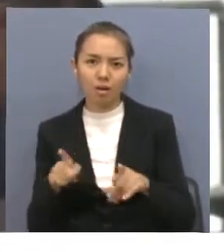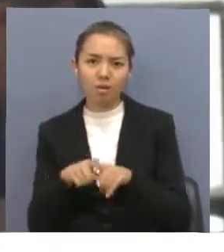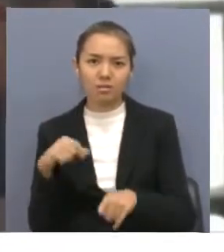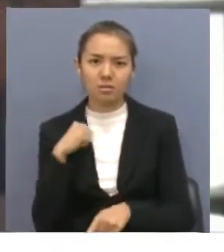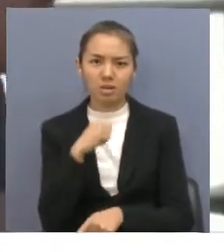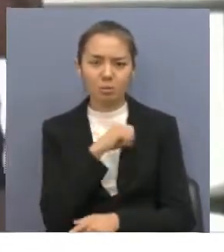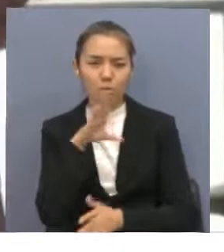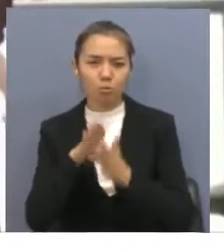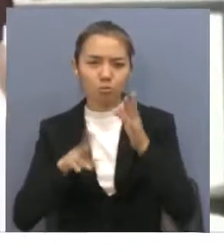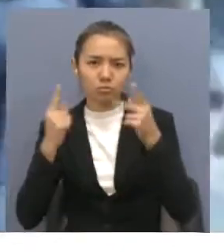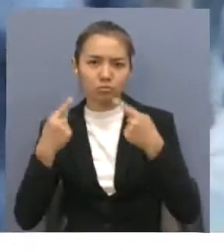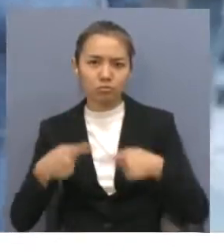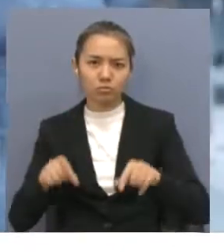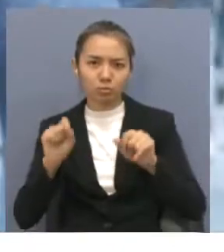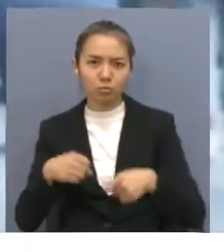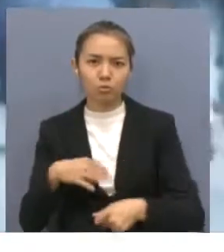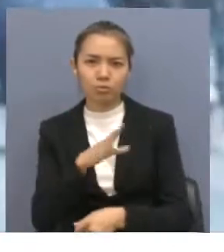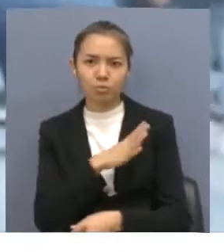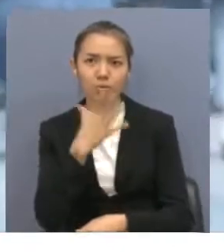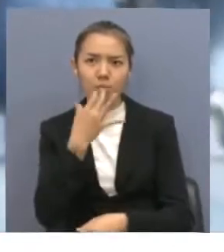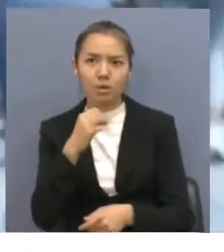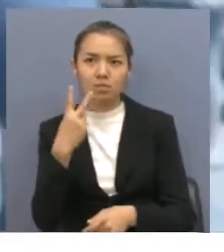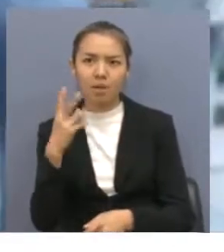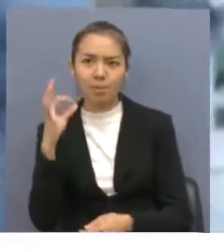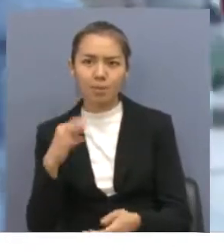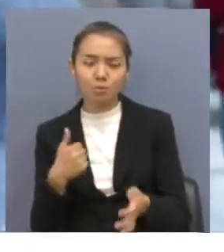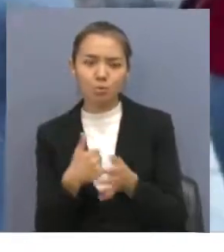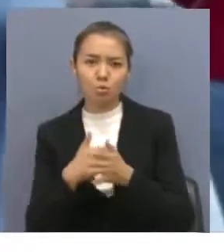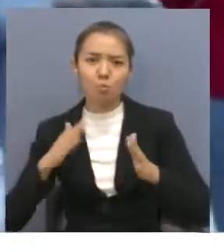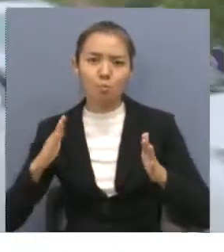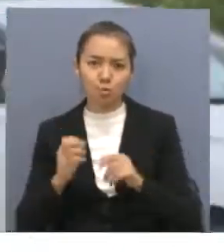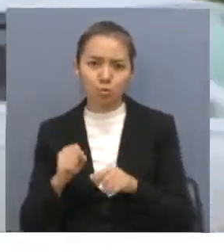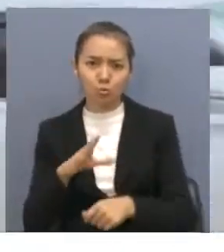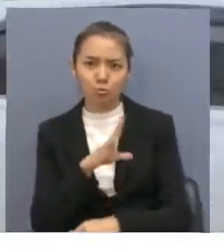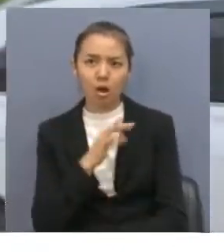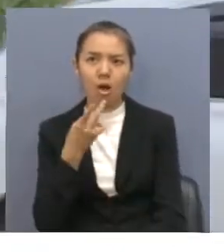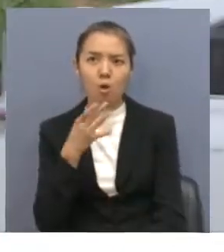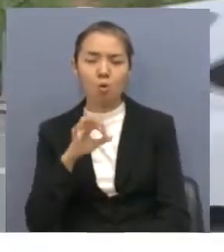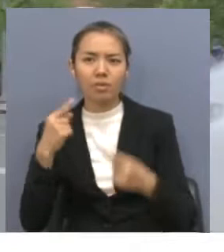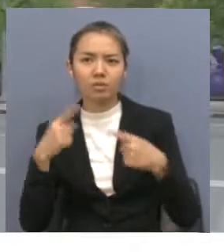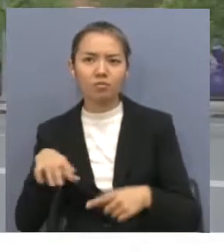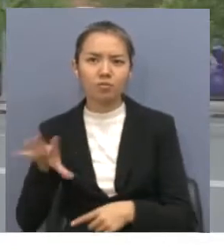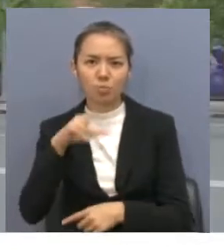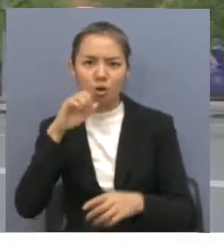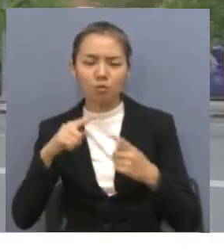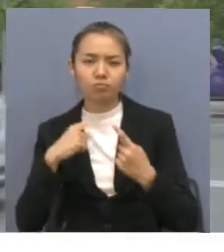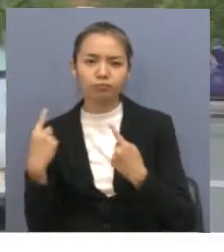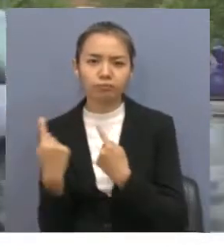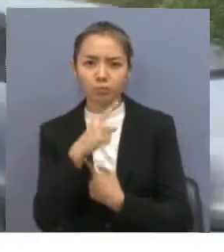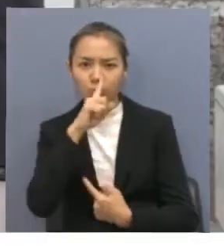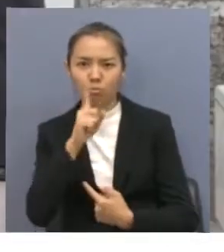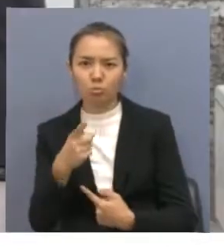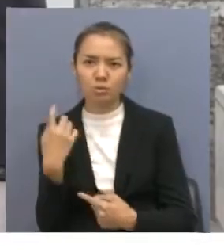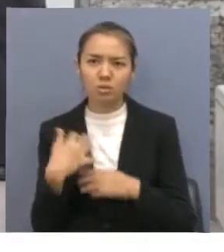ең терең құлдырауға тап болды. Жыл соңына қарай 5.2%-ке дейін төмендеуі мүмкін. Корона дағдарыс біздің елді де айналып өтпеді. Ішкі жалпы